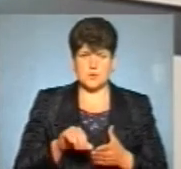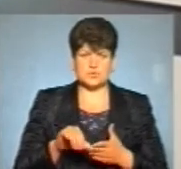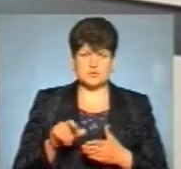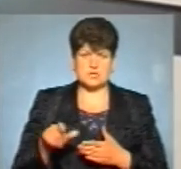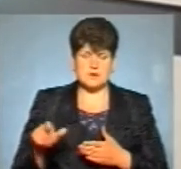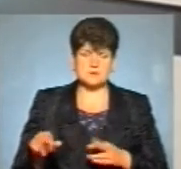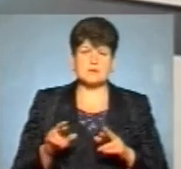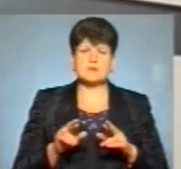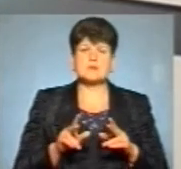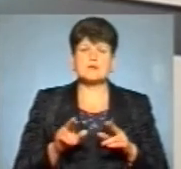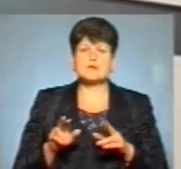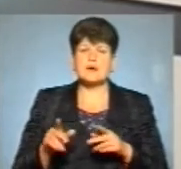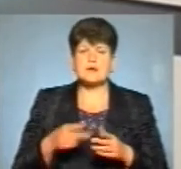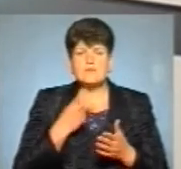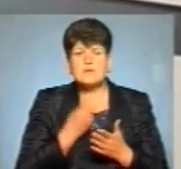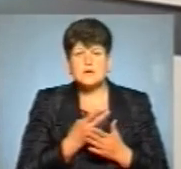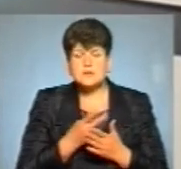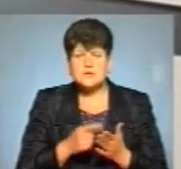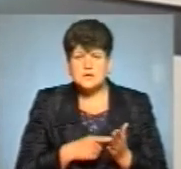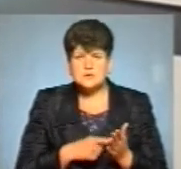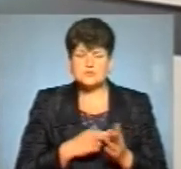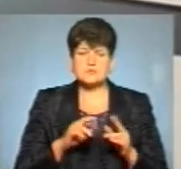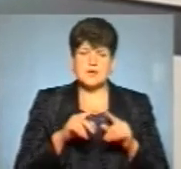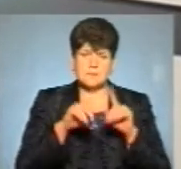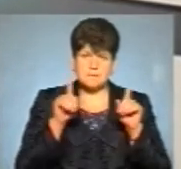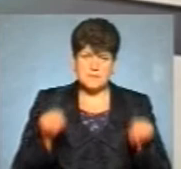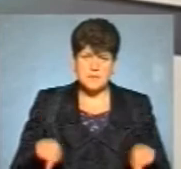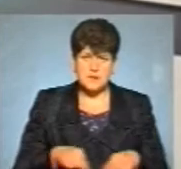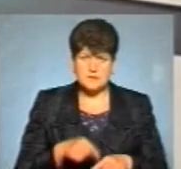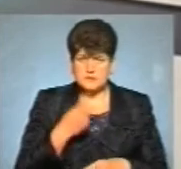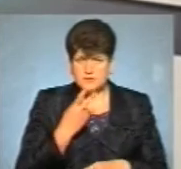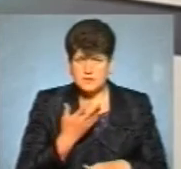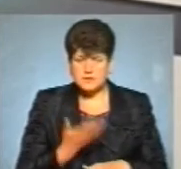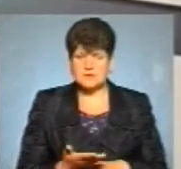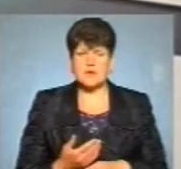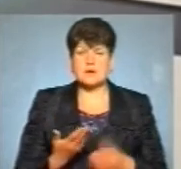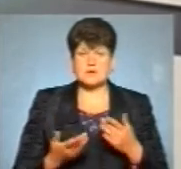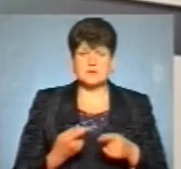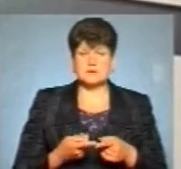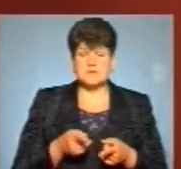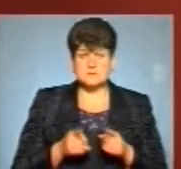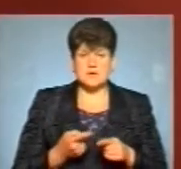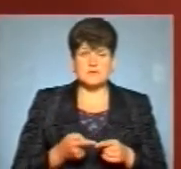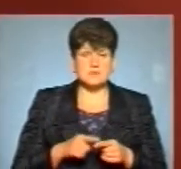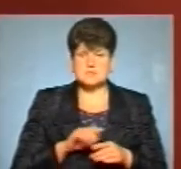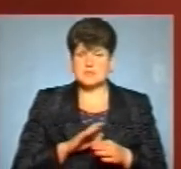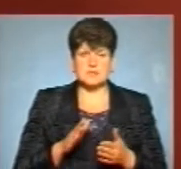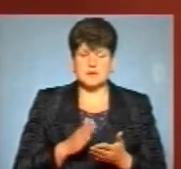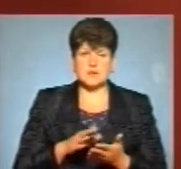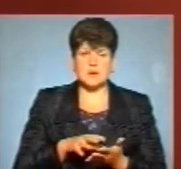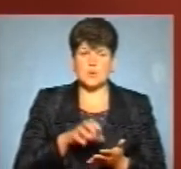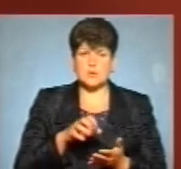учасників, як виглядає зошит, як бланк виглядає. Але насправді це не є копія